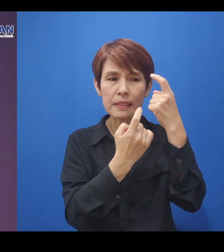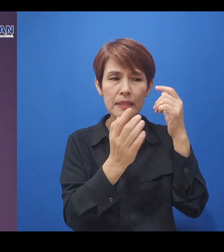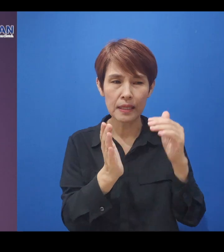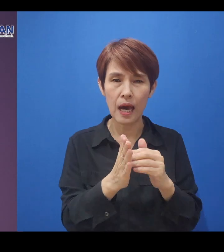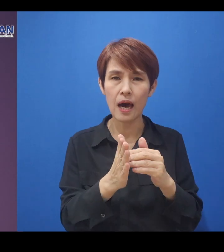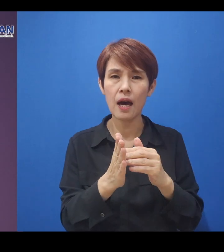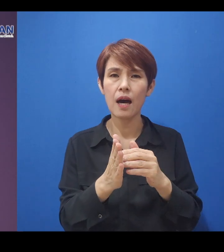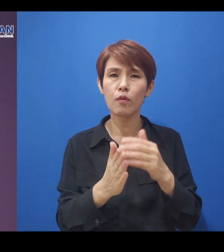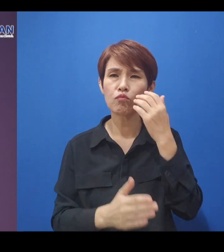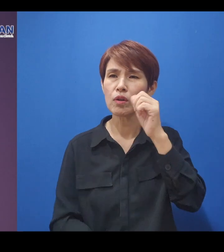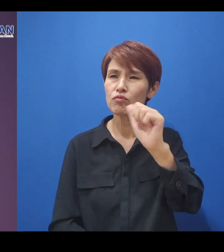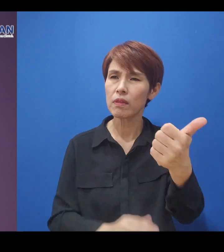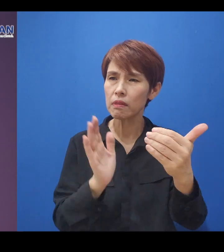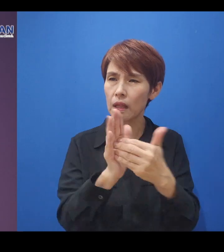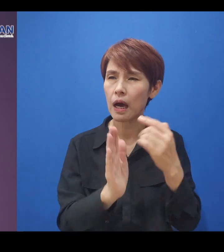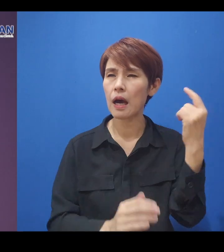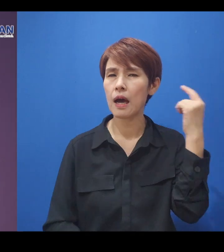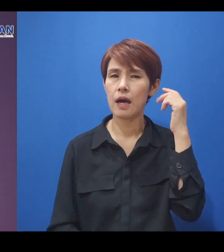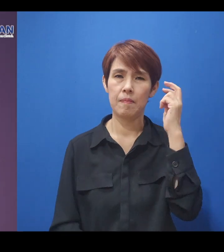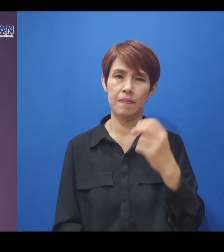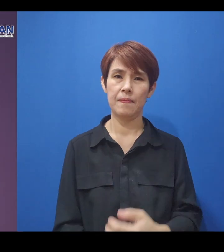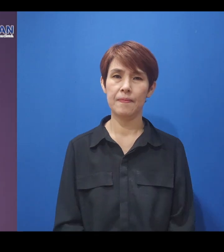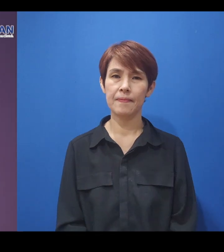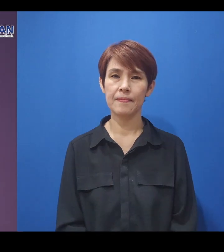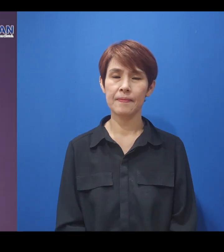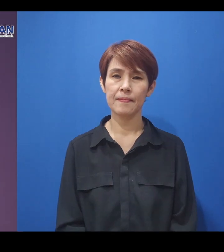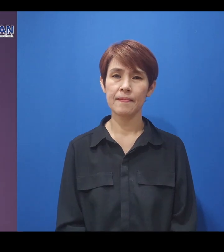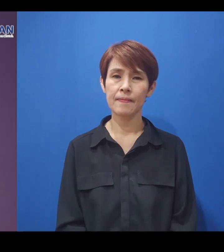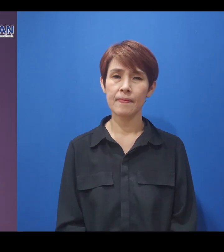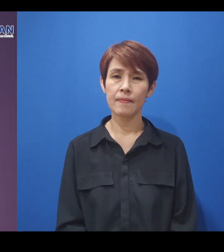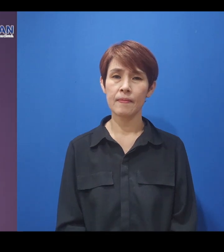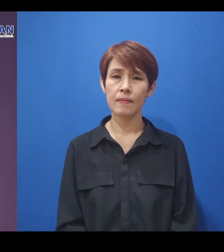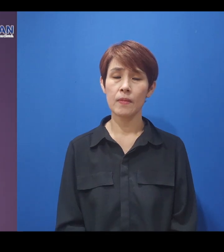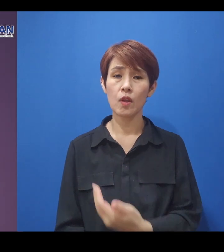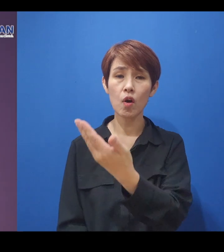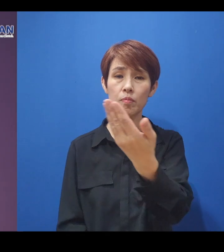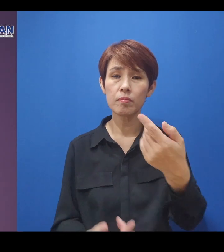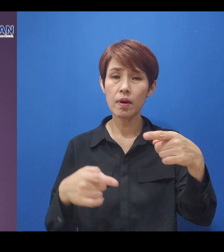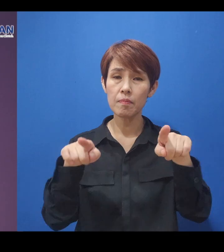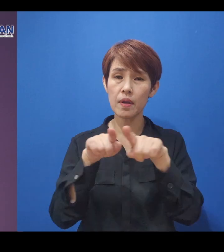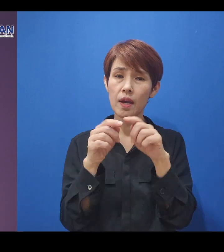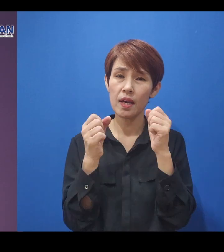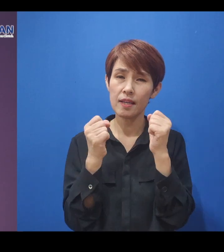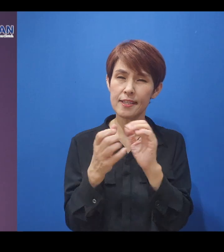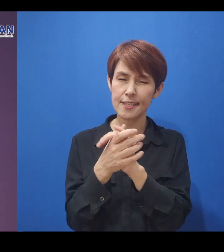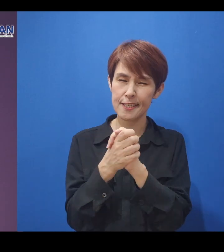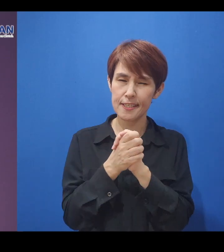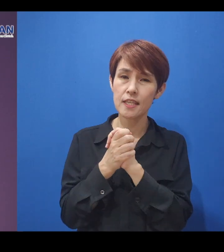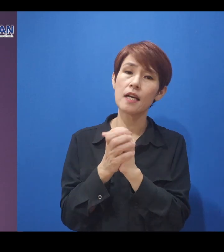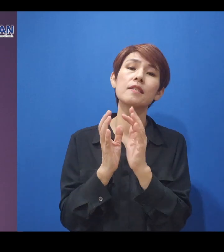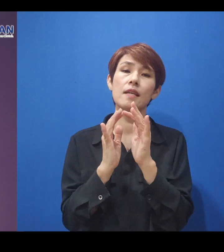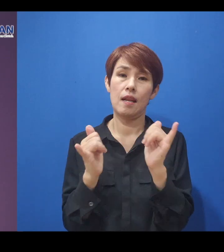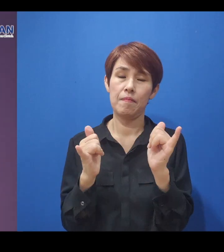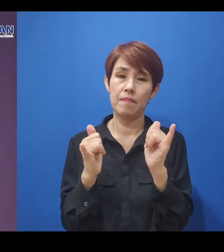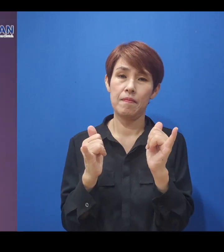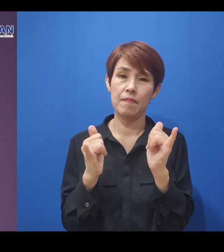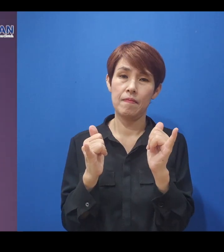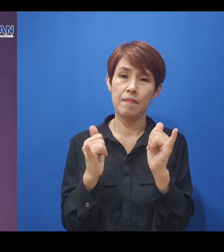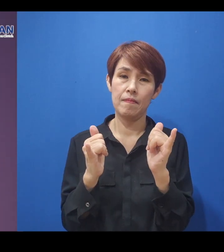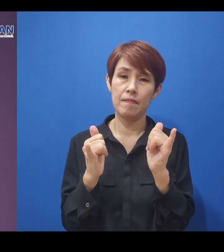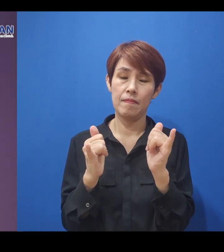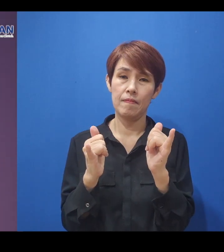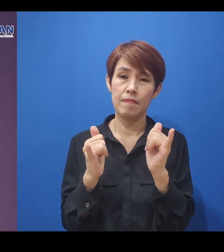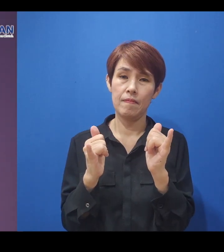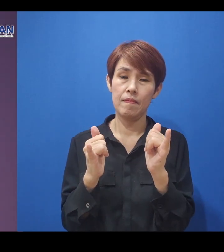소식을 들었다는 뜻이에요. 여러분 옆에 진짜 여러분과 친한 사람이 한